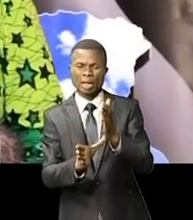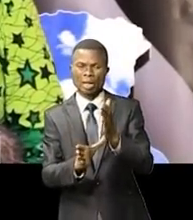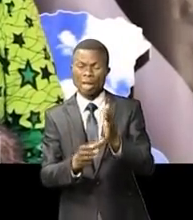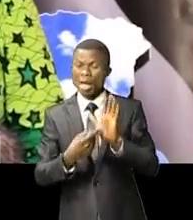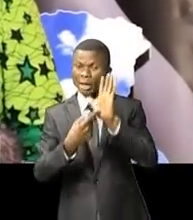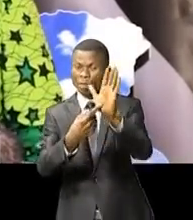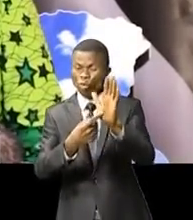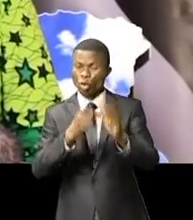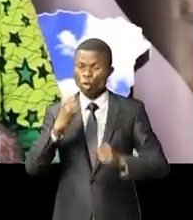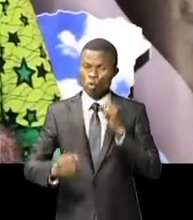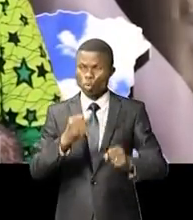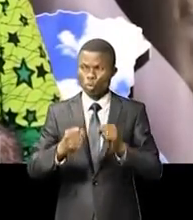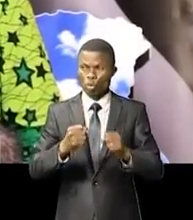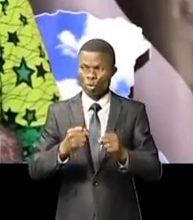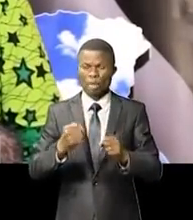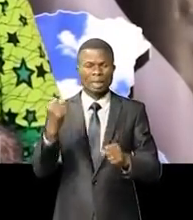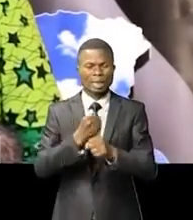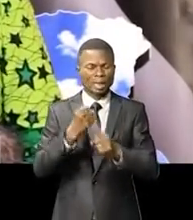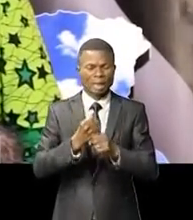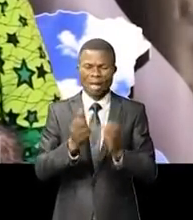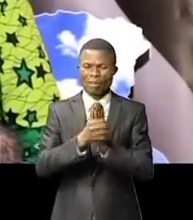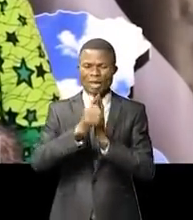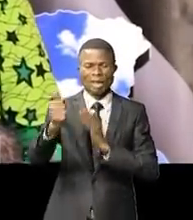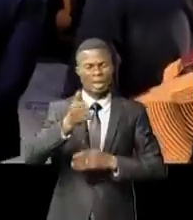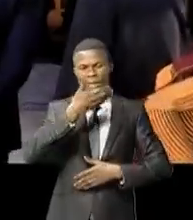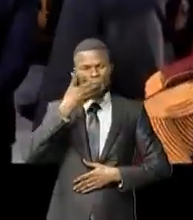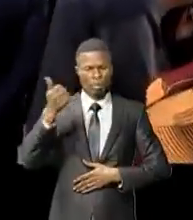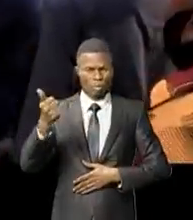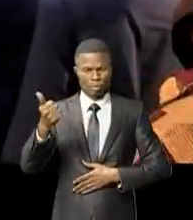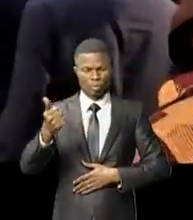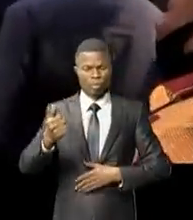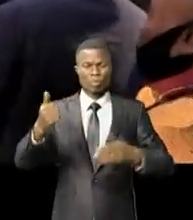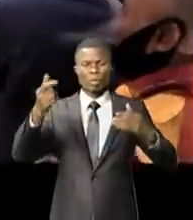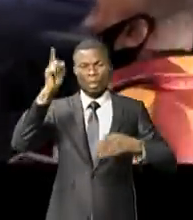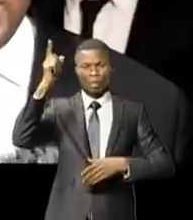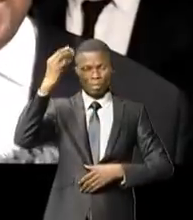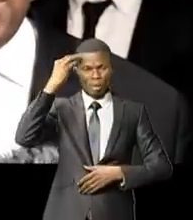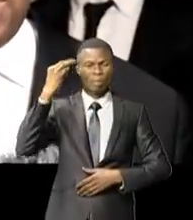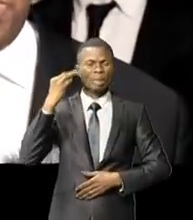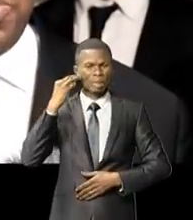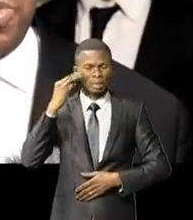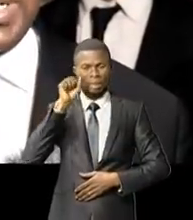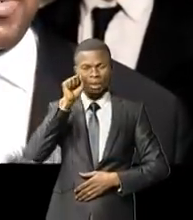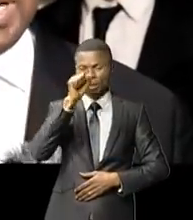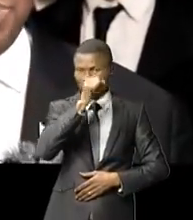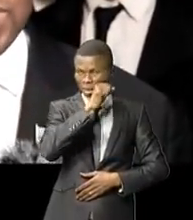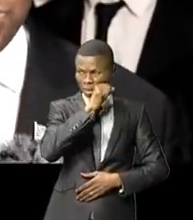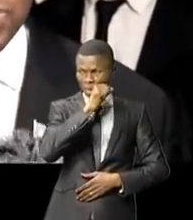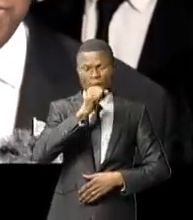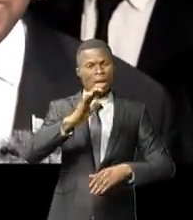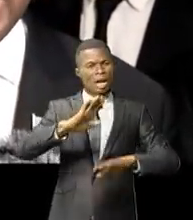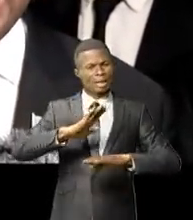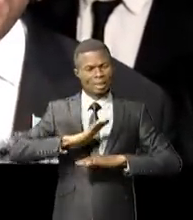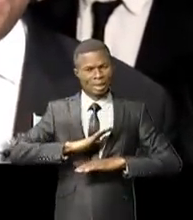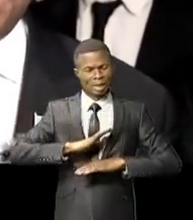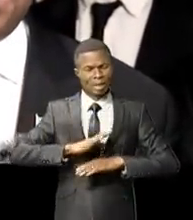mais qui vient de faire preuve d'un travail de qualité. Le chef du gouvernement, Jean-Michel Samalokonde Kienge, s'est dit honoré de